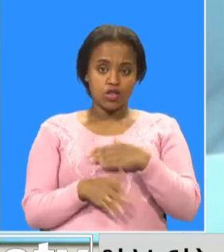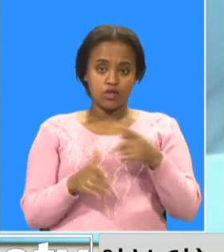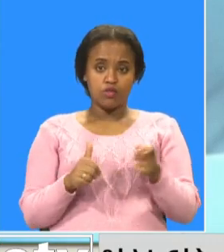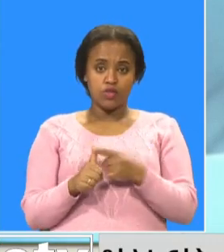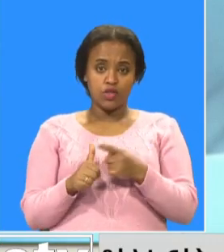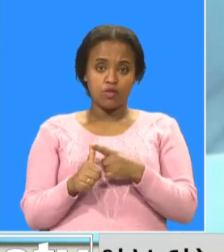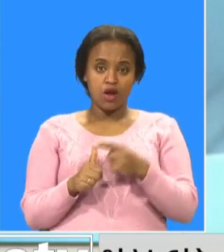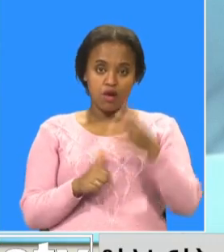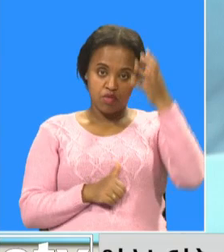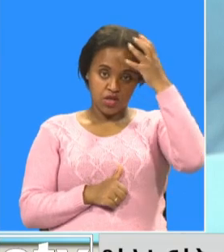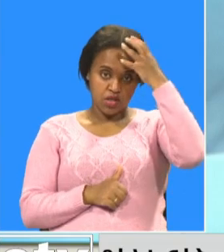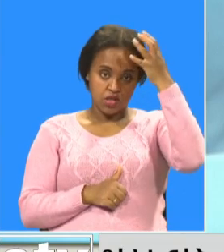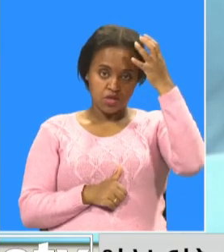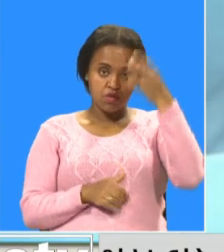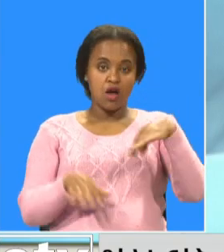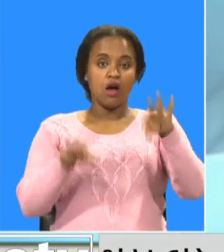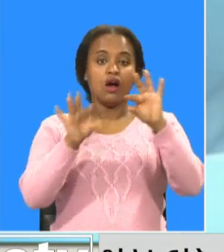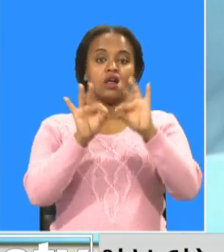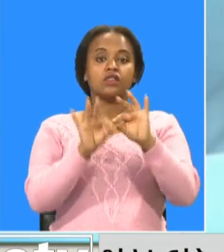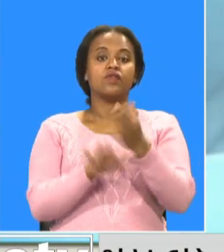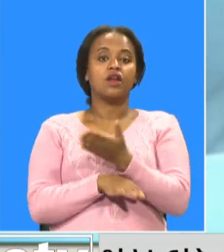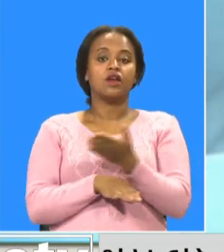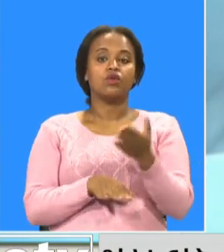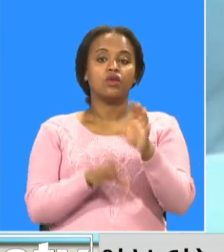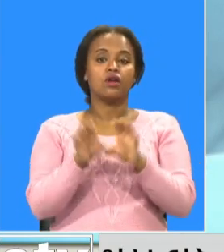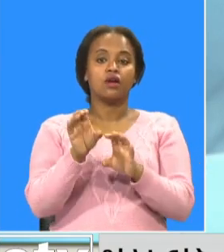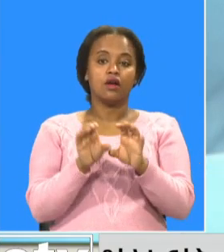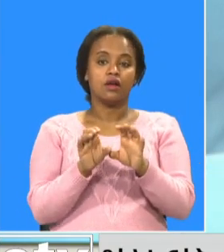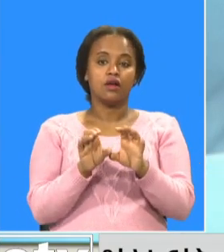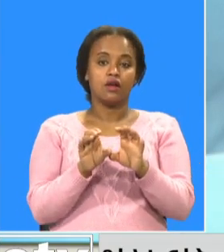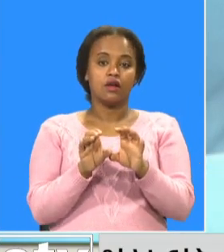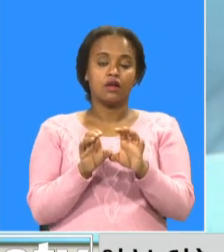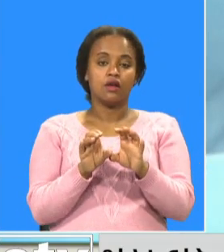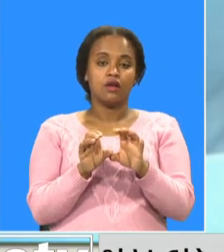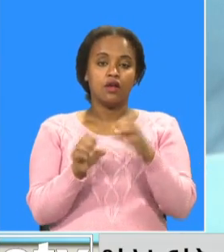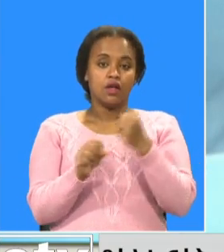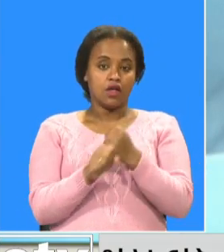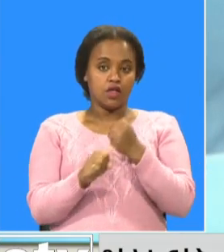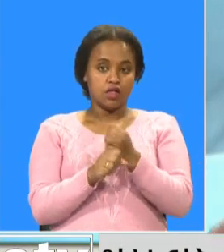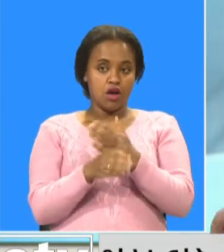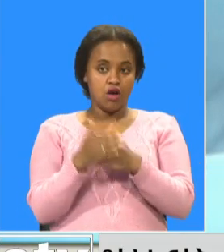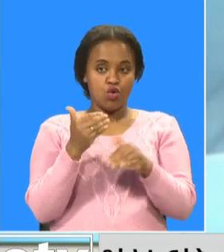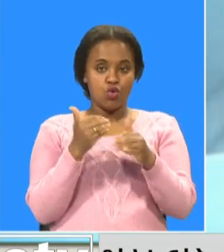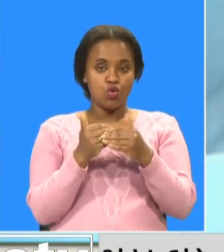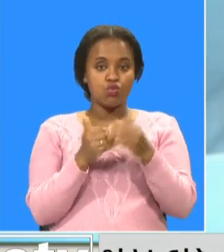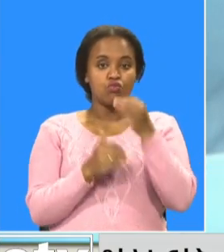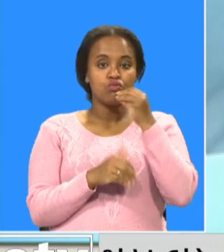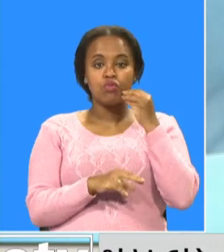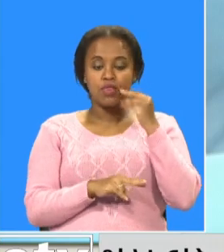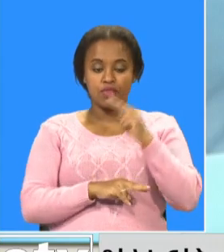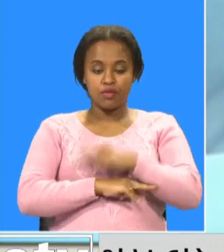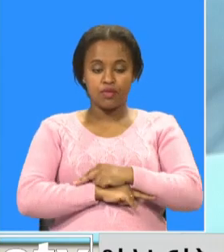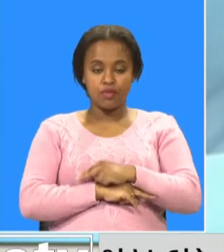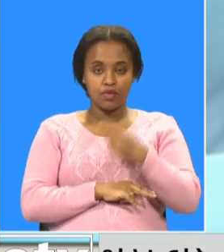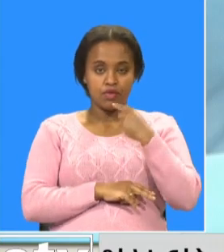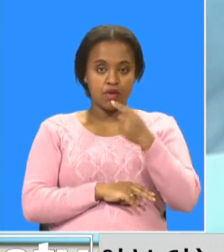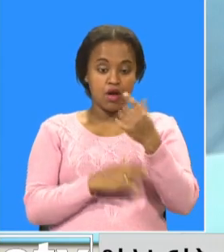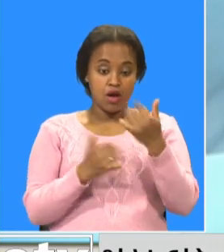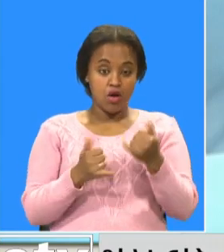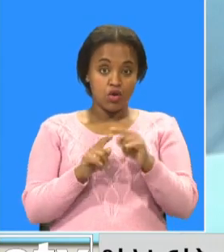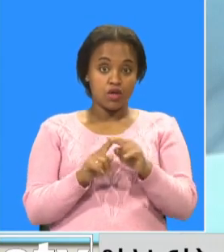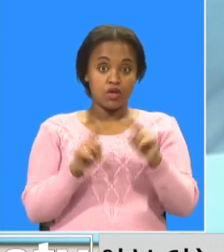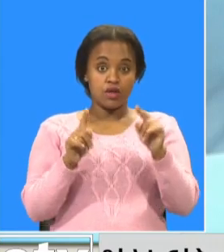መጀመሪያ መንግስትም አስፈላጊውን ነገር አደረገ፣ እንዲያውም ከስራ ሁሉ ቤት ረፉ ተባለ። አሁን